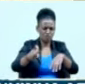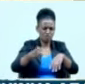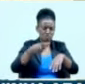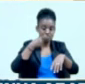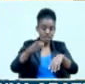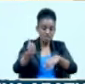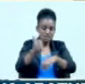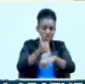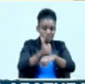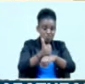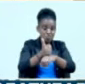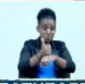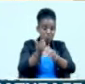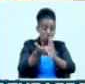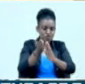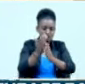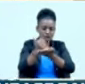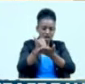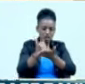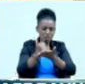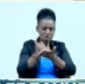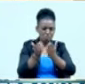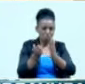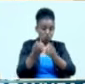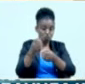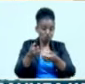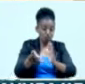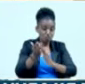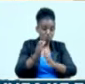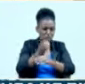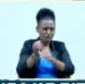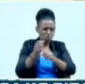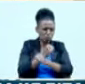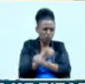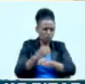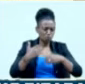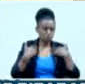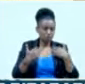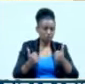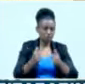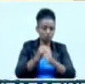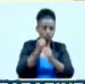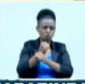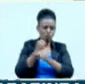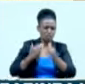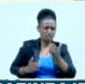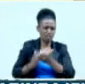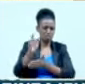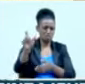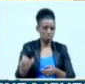tugomba gushyiraho umusingi wihuse udufasha kwibaka byihuse turinda ubuzima tunarinda uburenganzira bwa